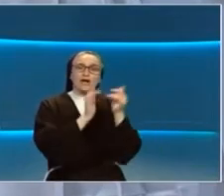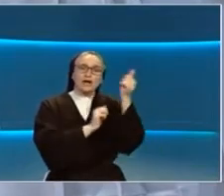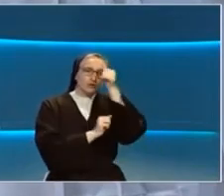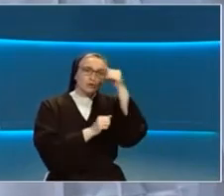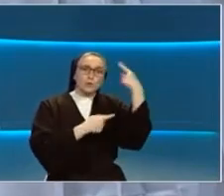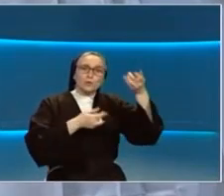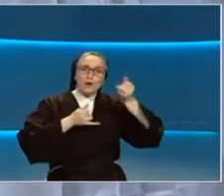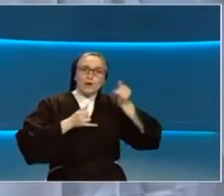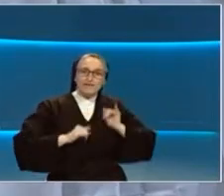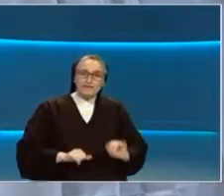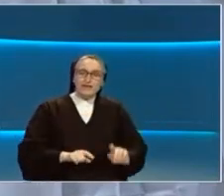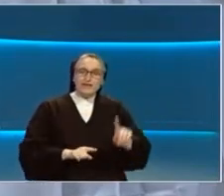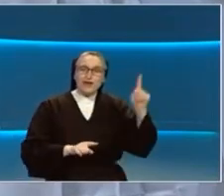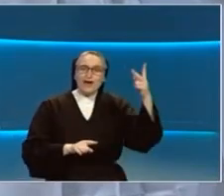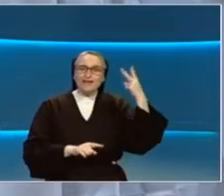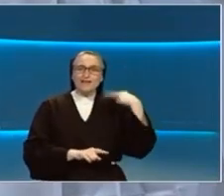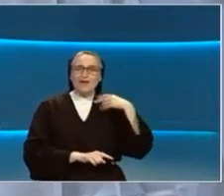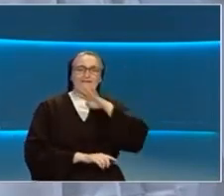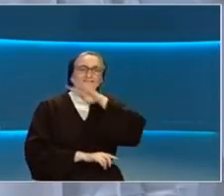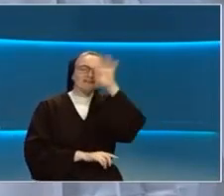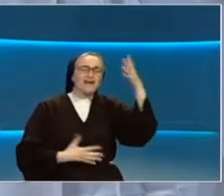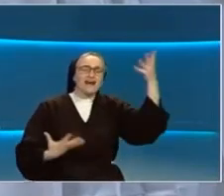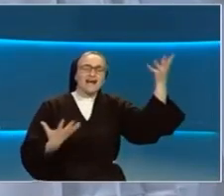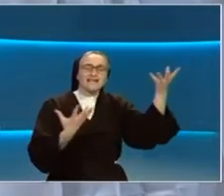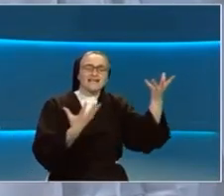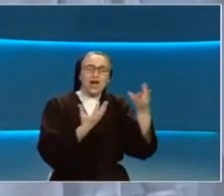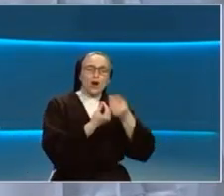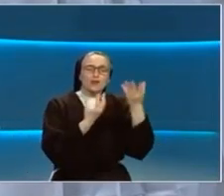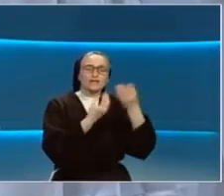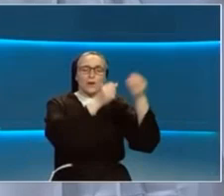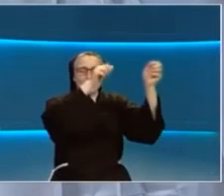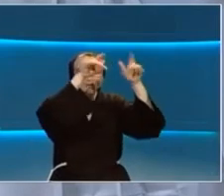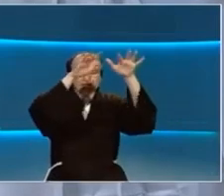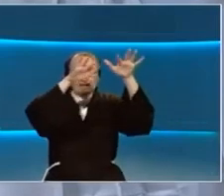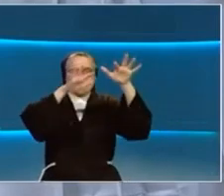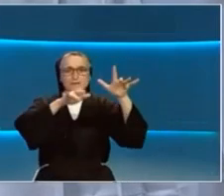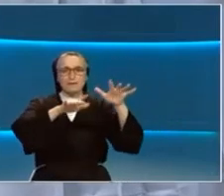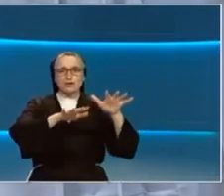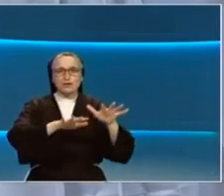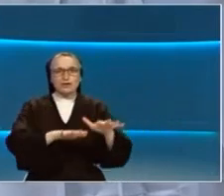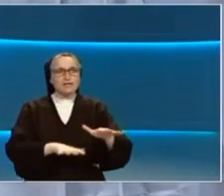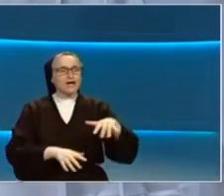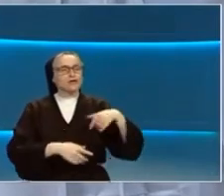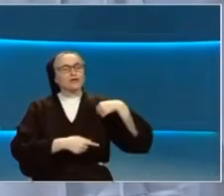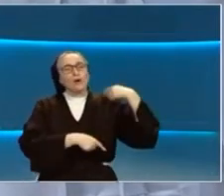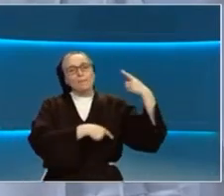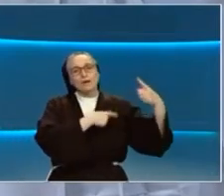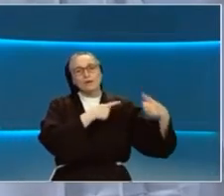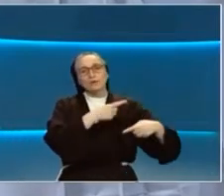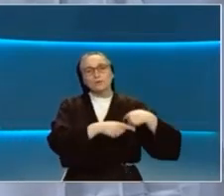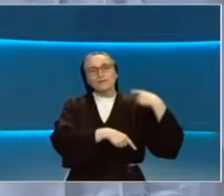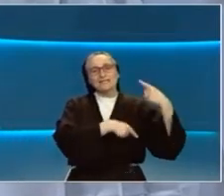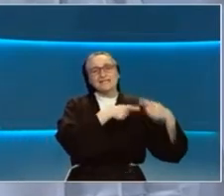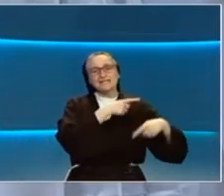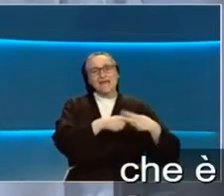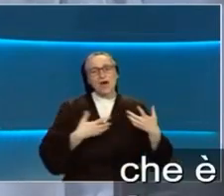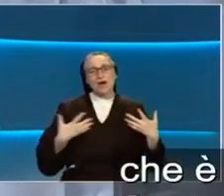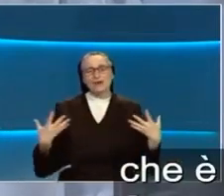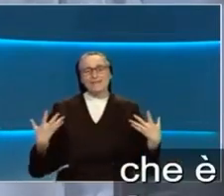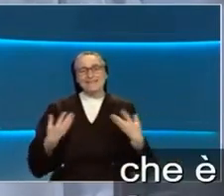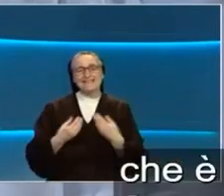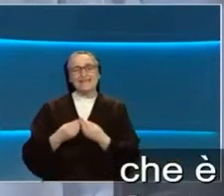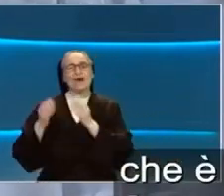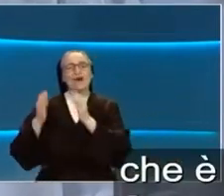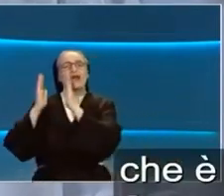Filium Tuum, qui te convivit et regnat in unitate Spiritus Sancti, Deus, per